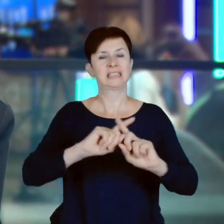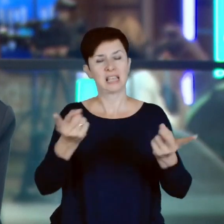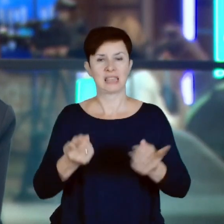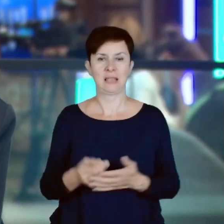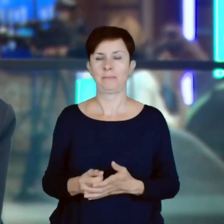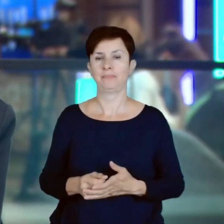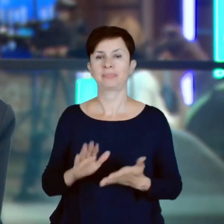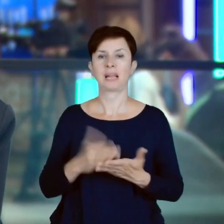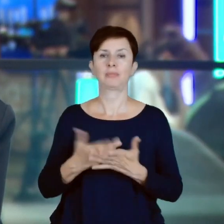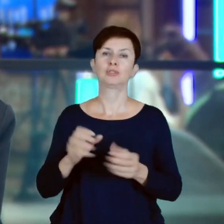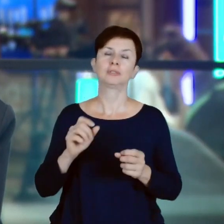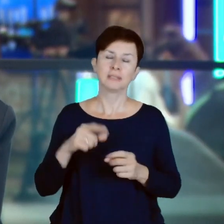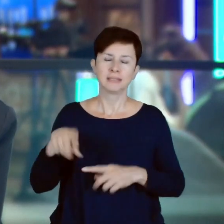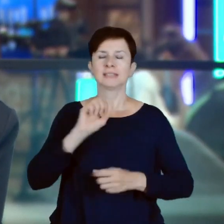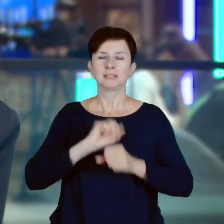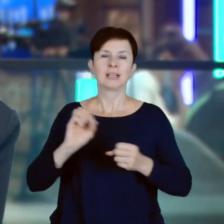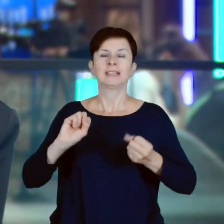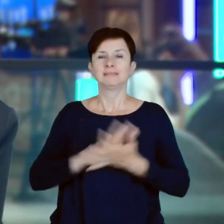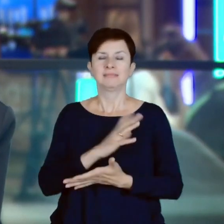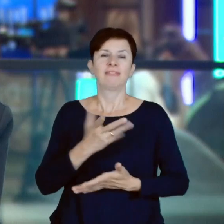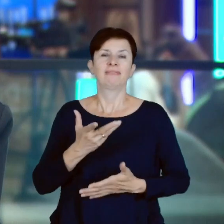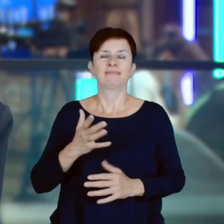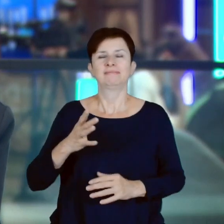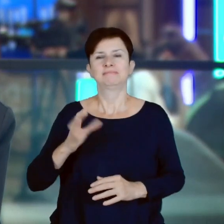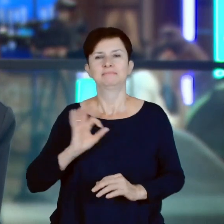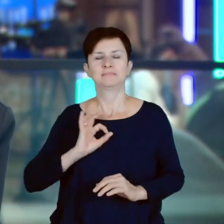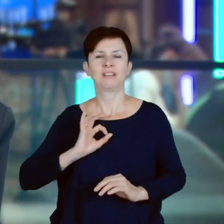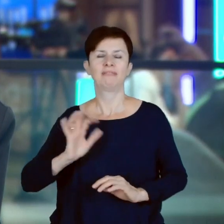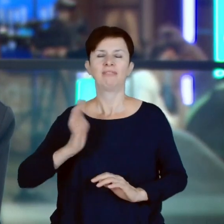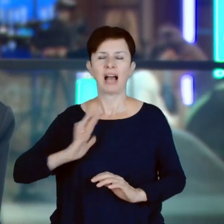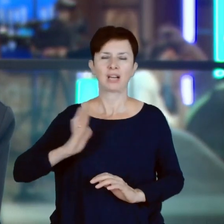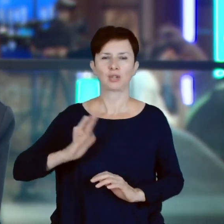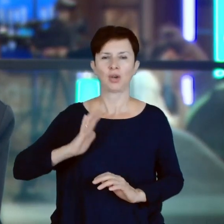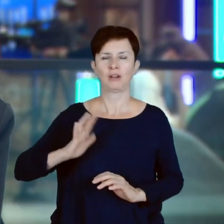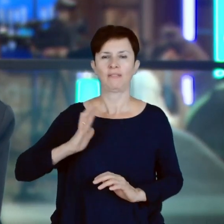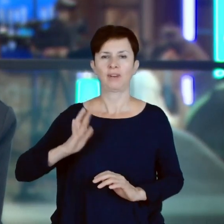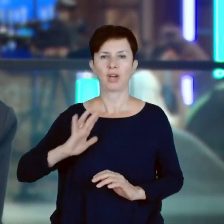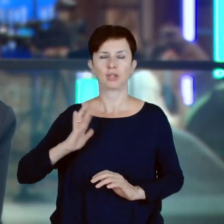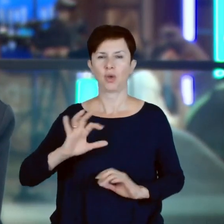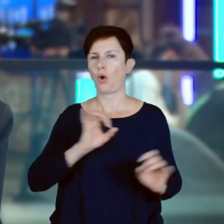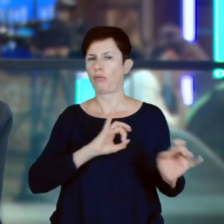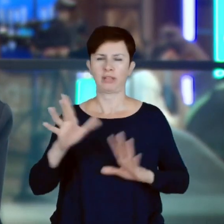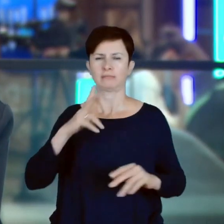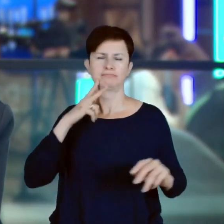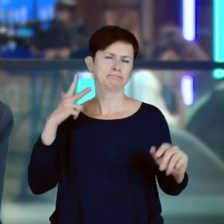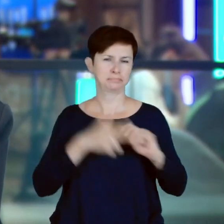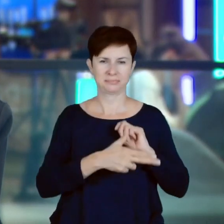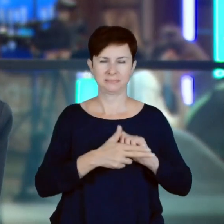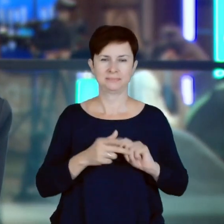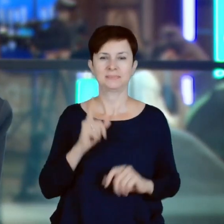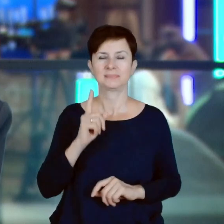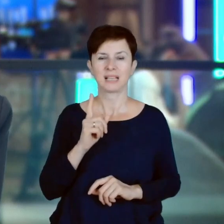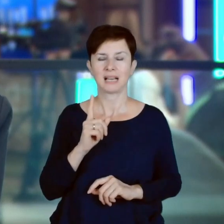nawyki, które warto od razu, od których warto od razu odejść, natomiast też jednak